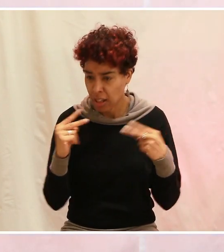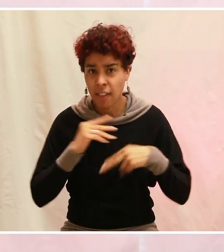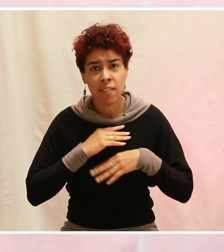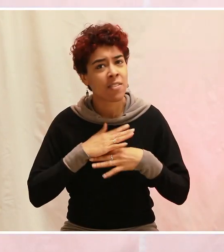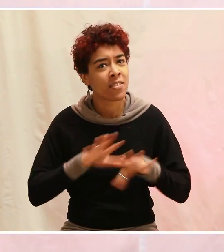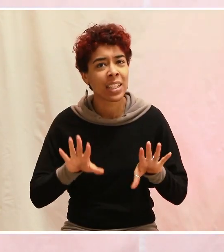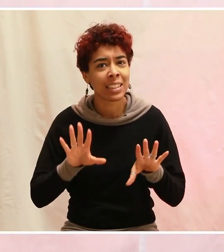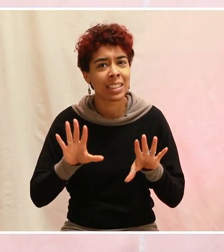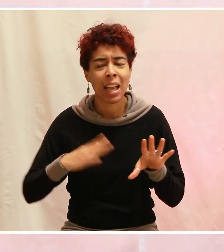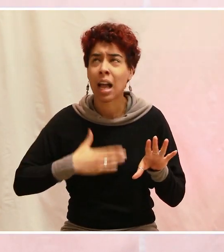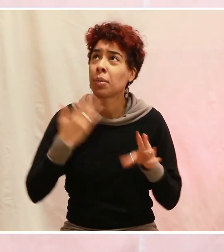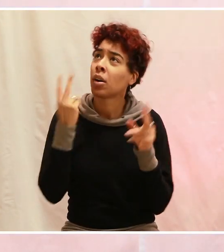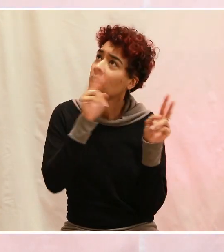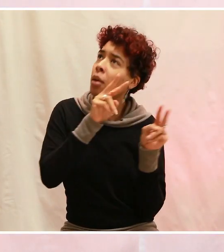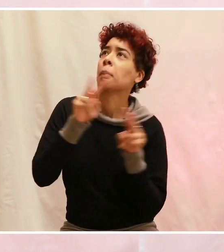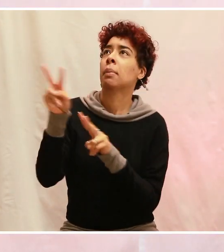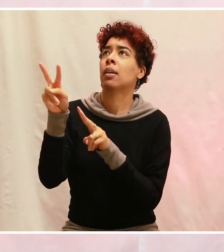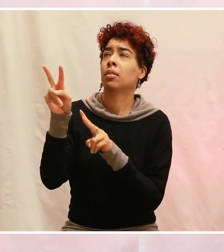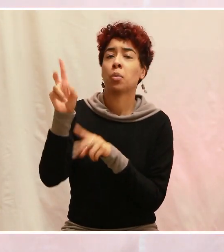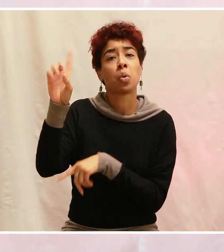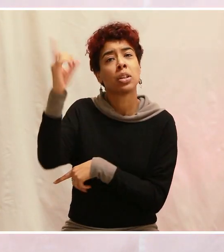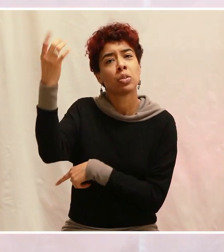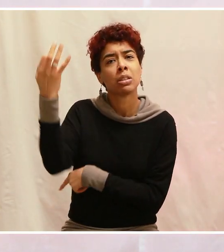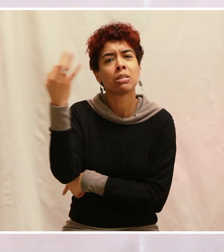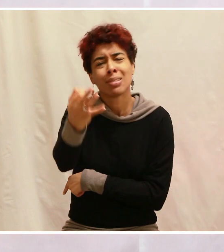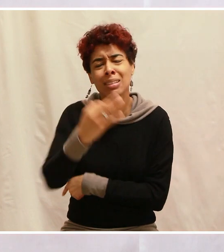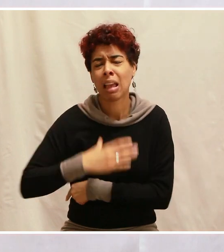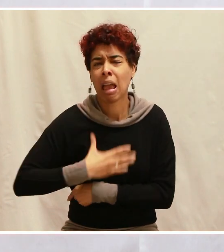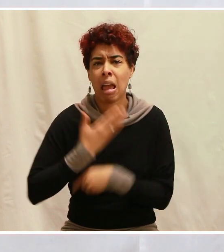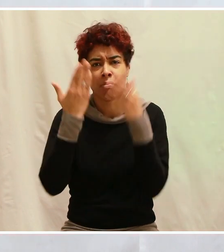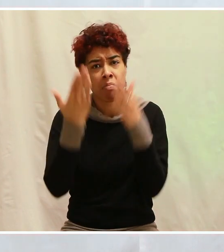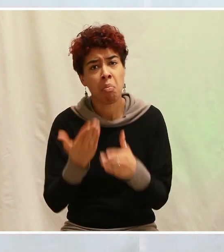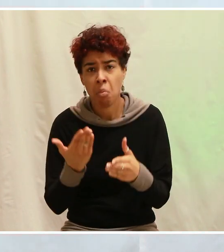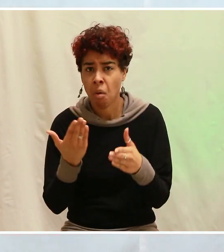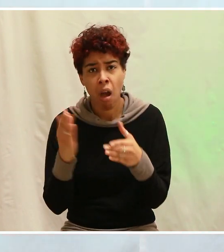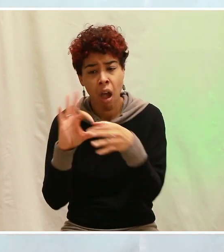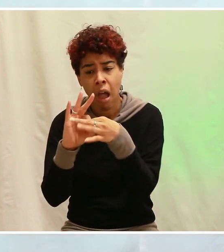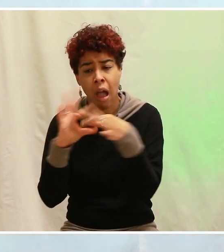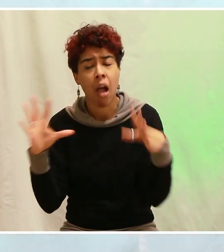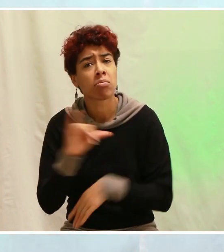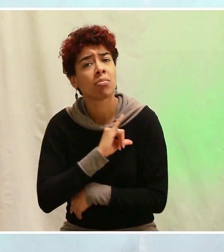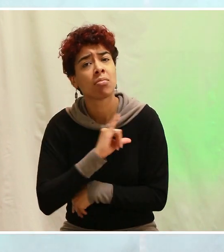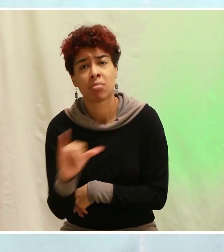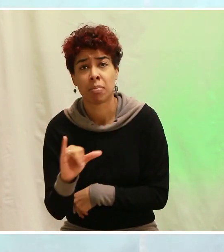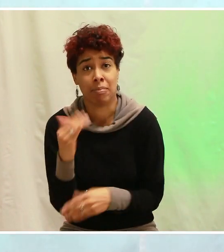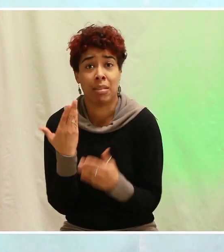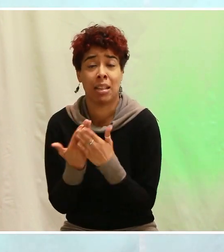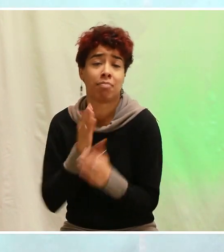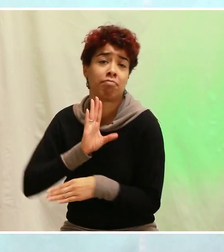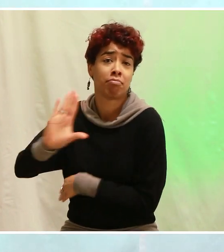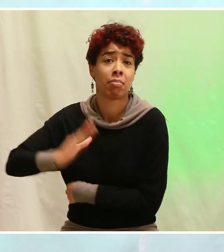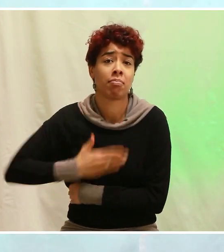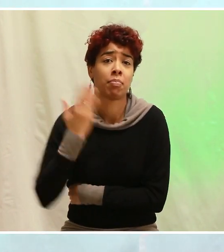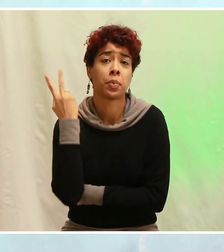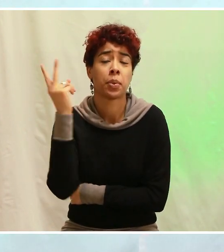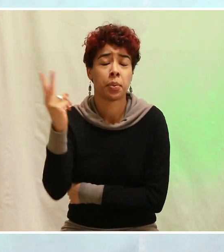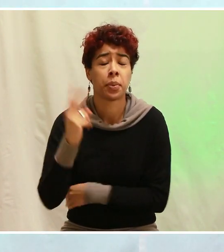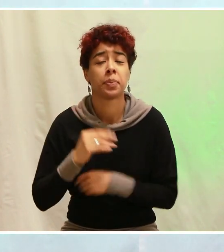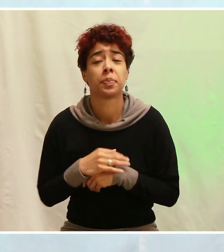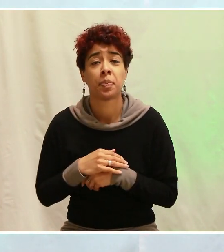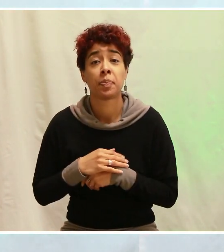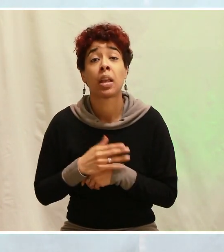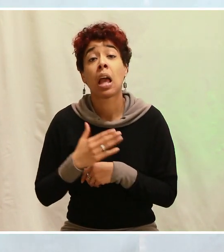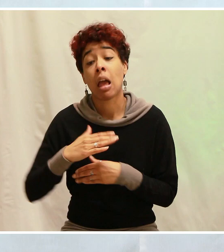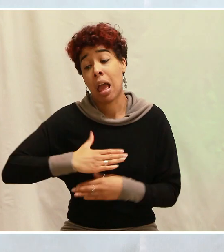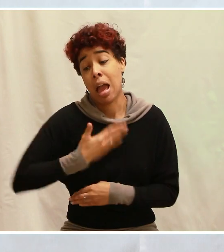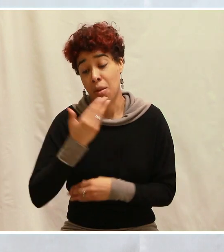cette assurance que Dieu te donne de dire « je t'aime et je suis avec toi, je ne te lâcherai pas ». Et c'est ça l'amour de Dieu. À travers l'amour, il y a la